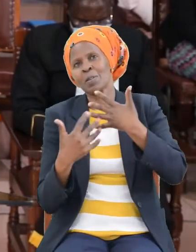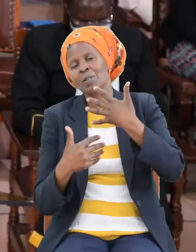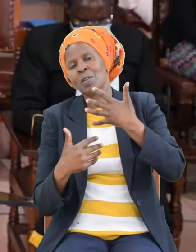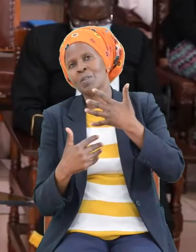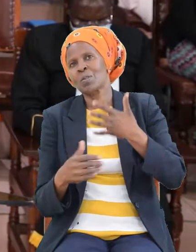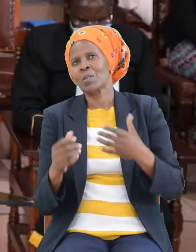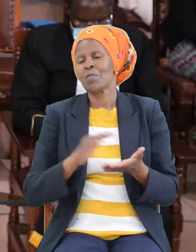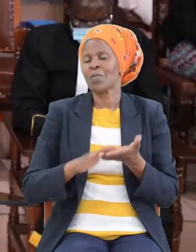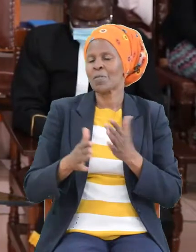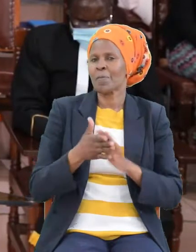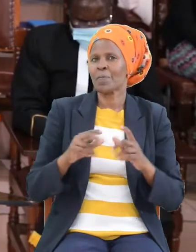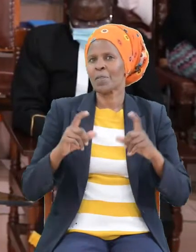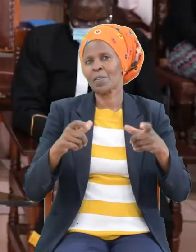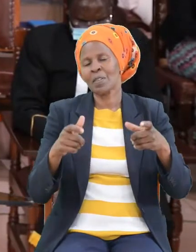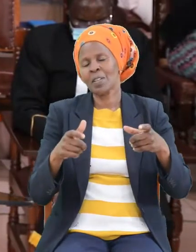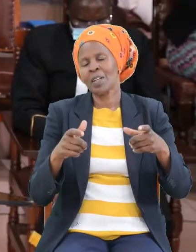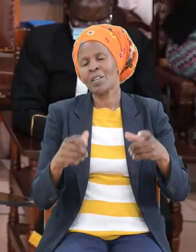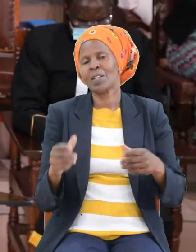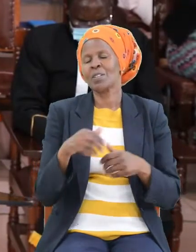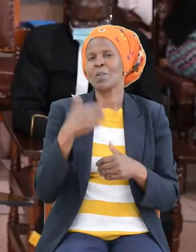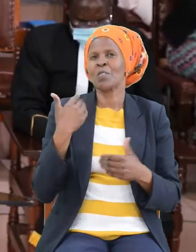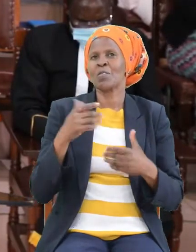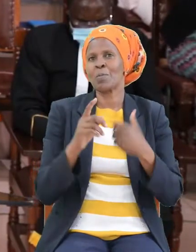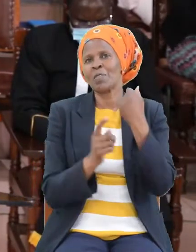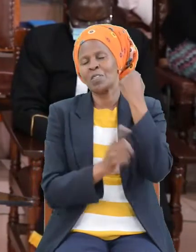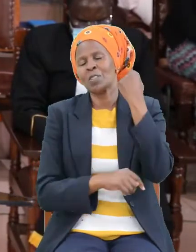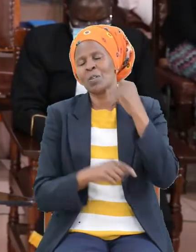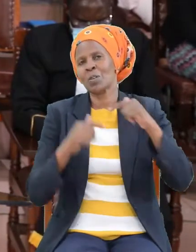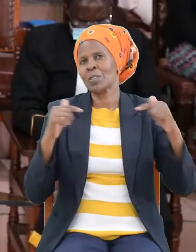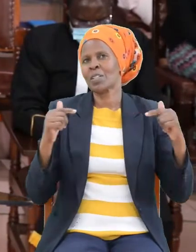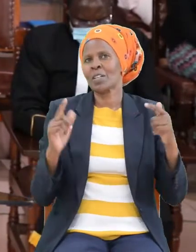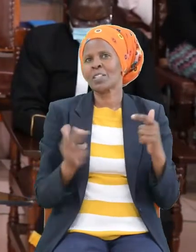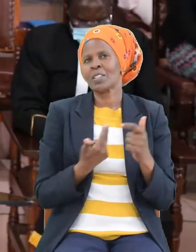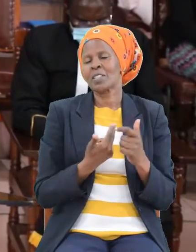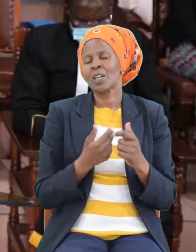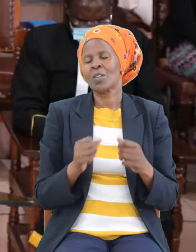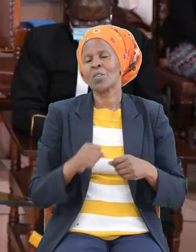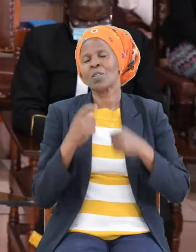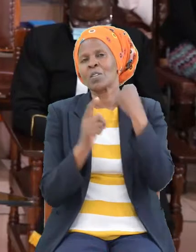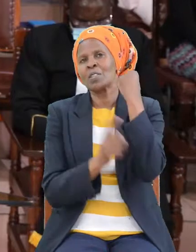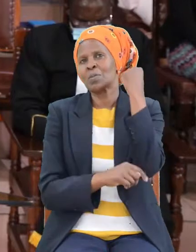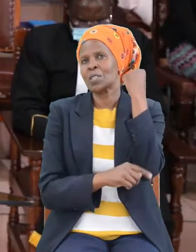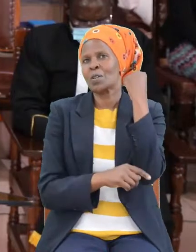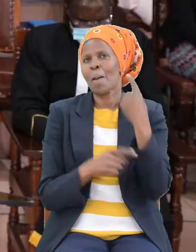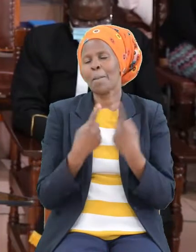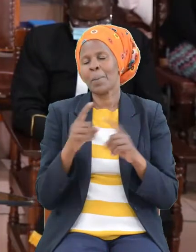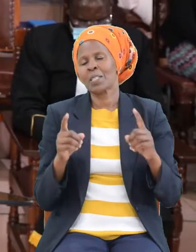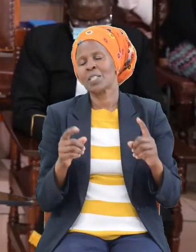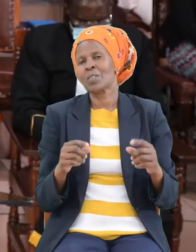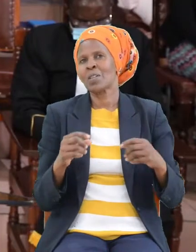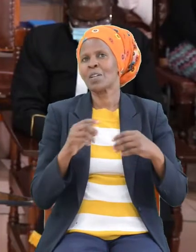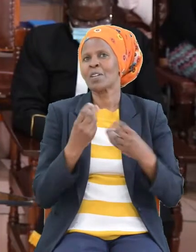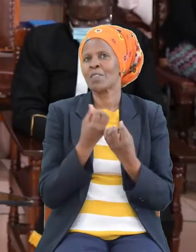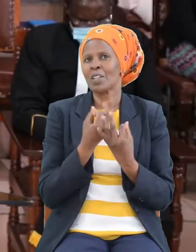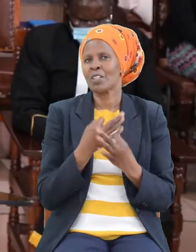yetu. Tusamee makosa yetu kama nasi tunavyosamea walio tukosea. Usitutie majaribuni lakini utuokoe